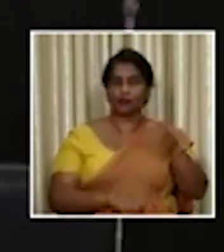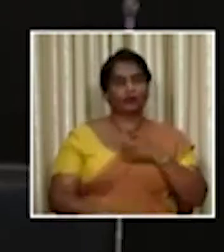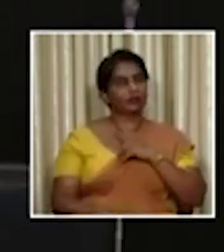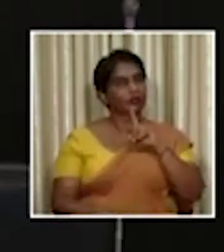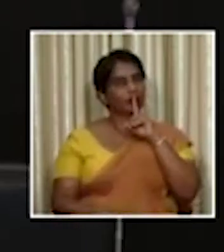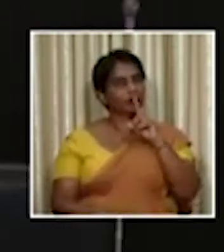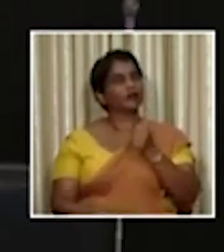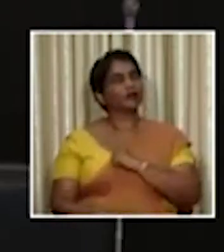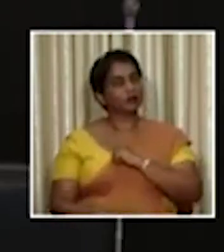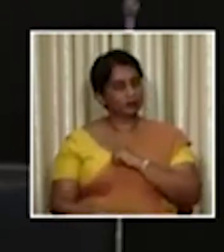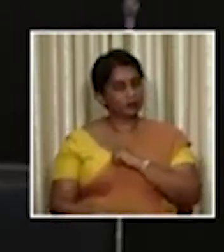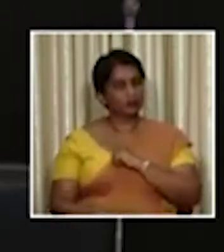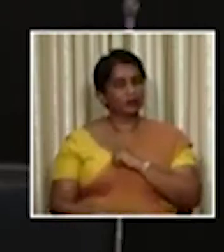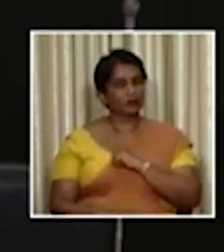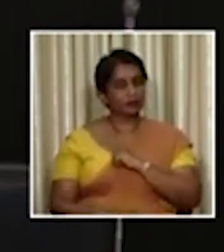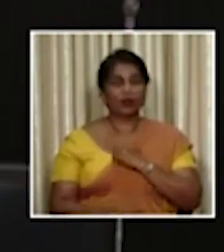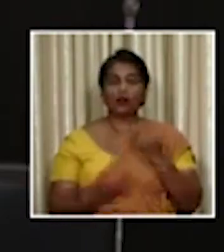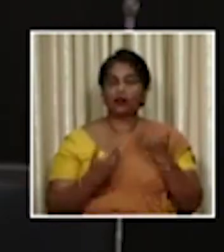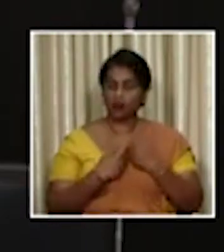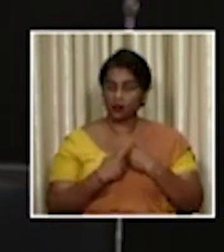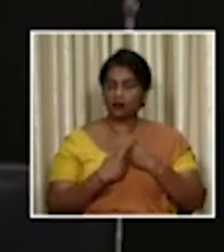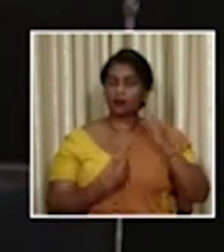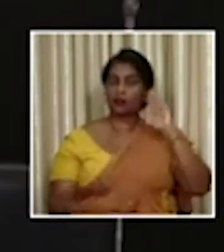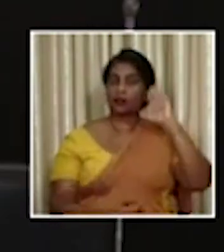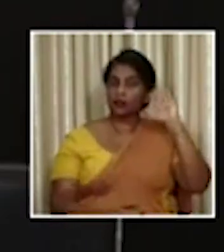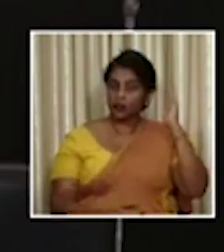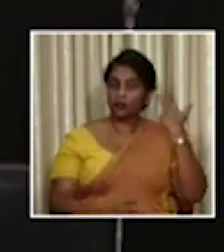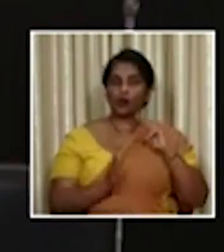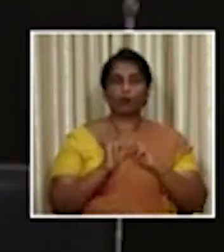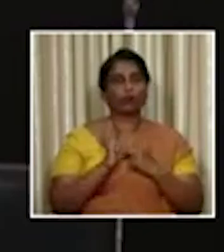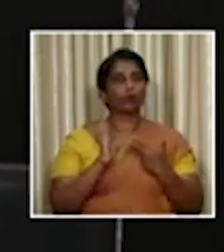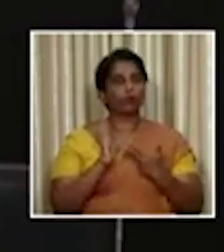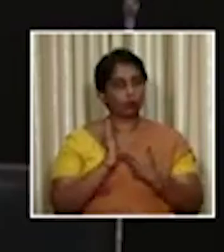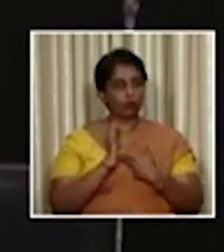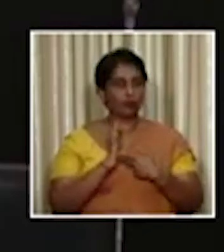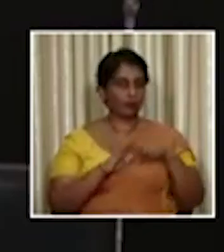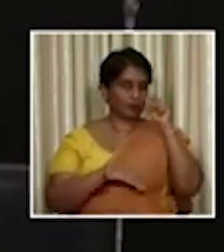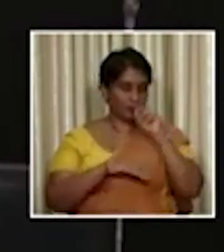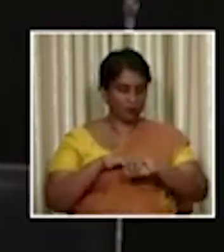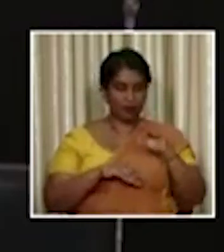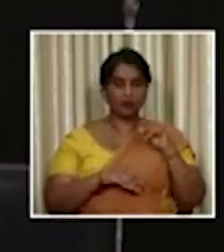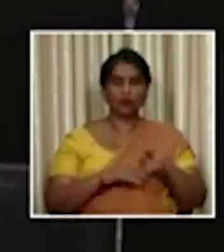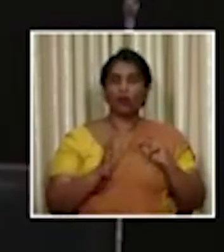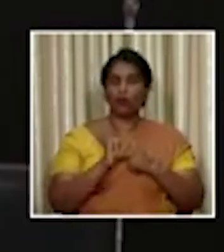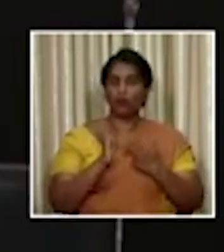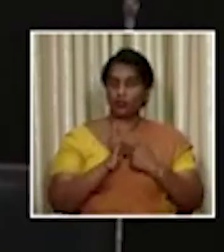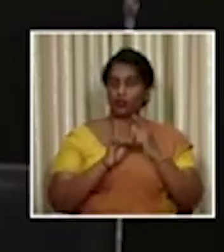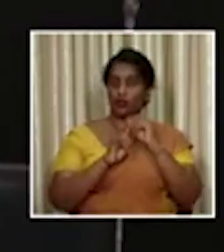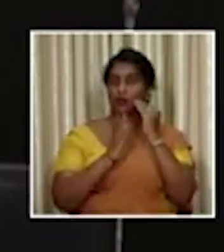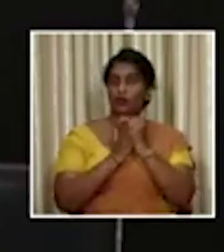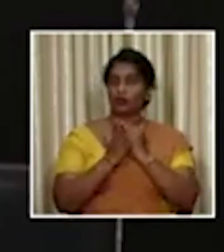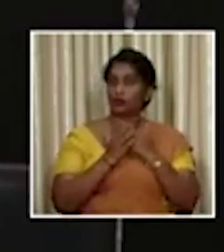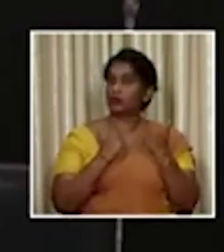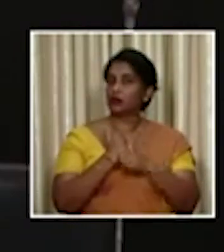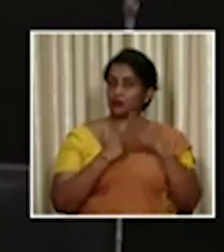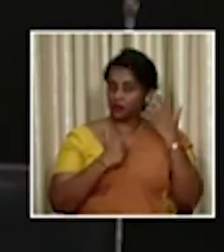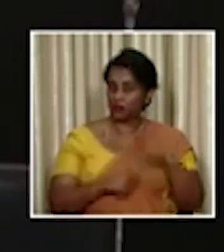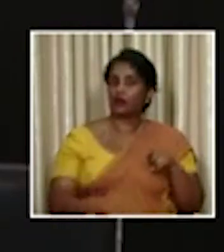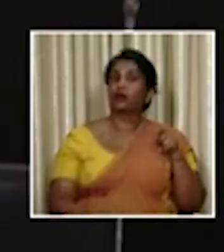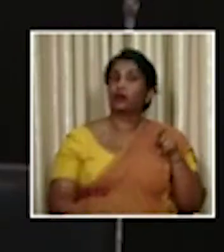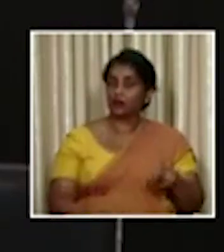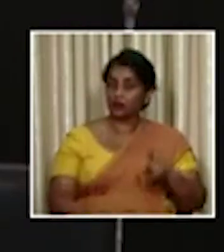பாதிப்புகளை தடுக்க விவசாயிகள் எந்த ஒரு நடவடிக்கையும் எடுக்க முடியும் என அவர் தெரிவித்துள்ளார் குரங்கு போன்ற விலங்குகளினால் விவசாய